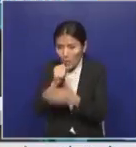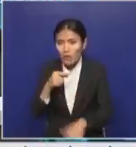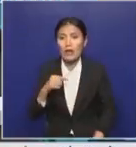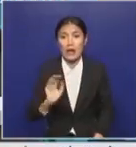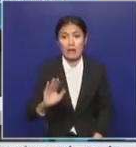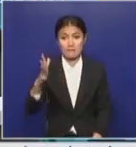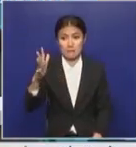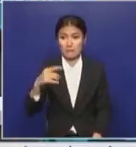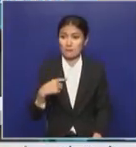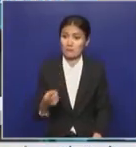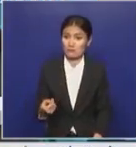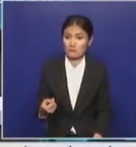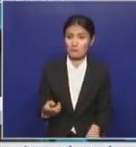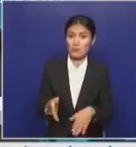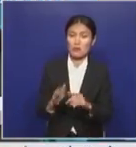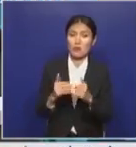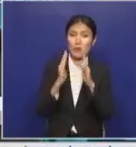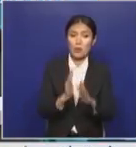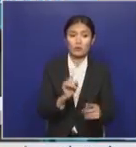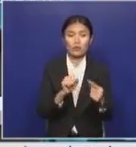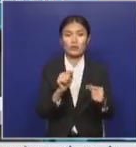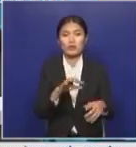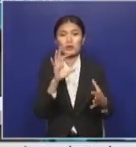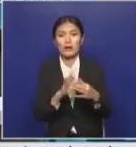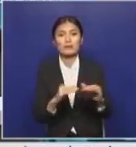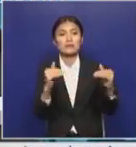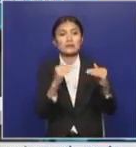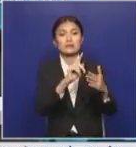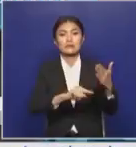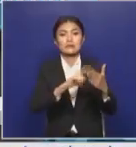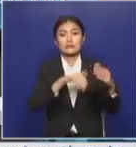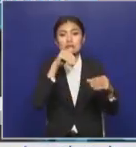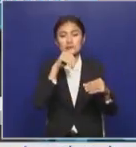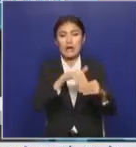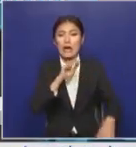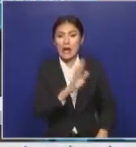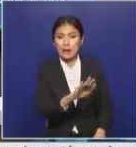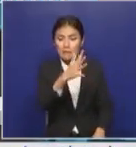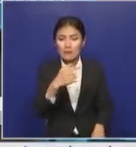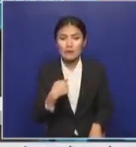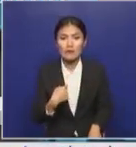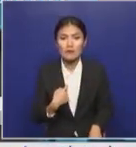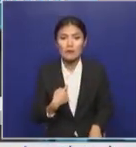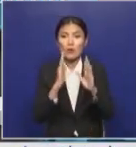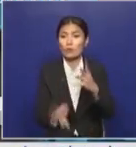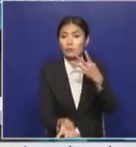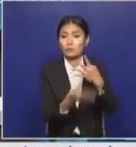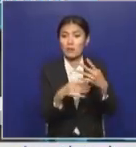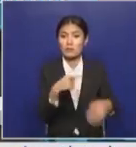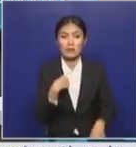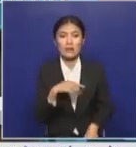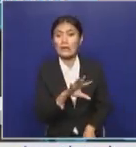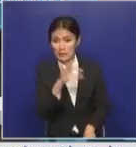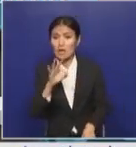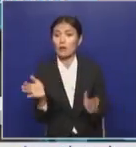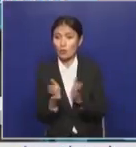ไม่ห้ามผู้เพิกถอนสิทธิเลือกตั้งไม่ห้ามผู้เคยต้องคำพิพากษาให้จำคุกให้สมัคร